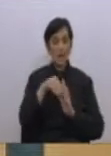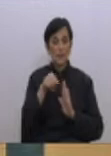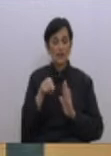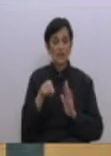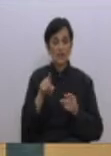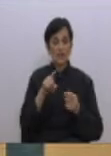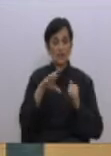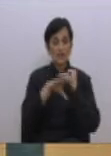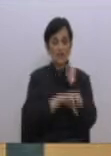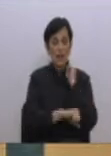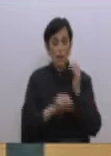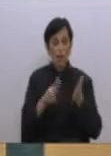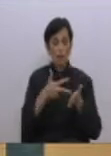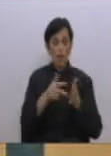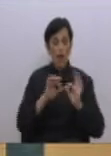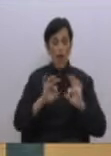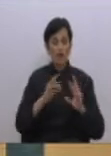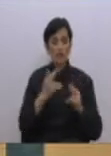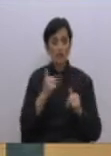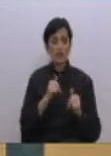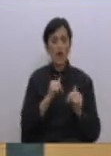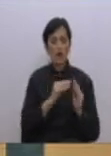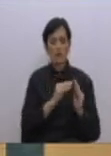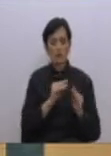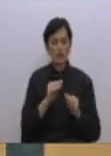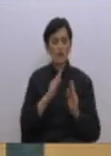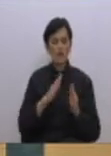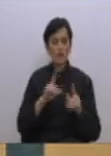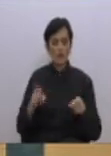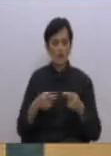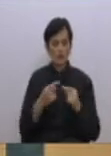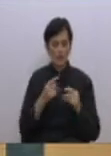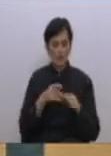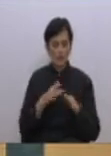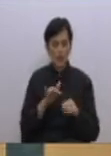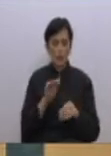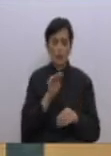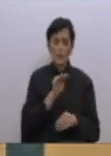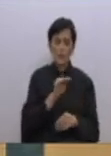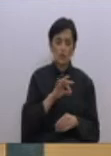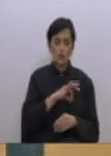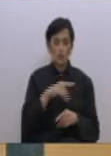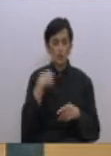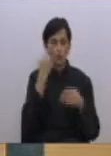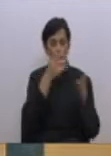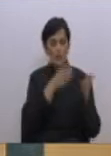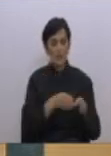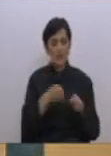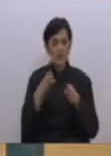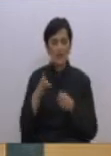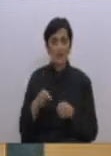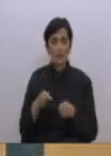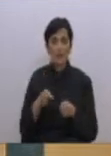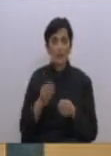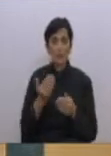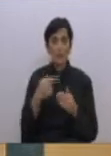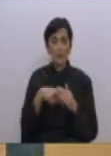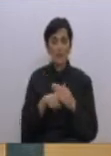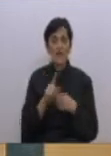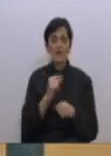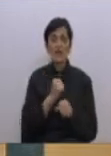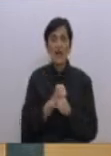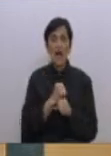ადგილობრივების საბოლოო ანგარიში. ასევე უწყვეტ რეჟიმში ვახორციელებთ ფიზიკური და იურიდიული პირების მიერ